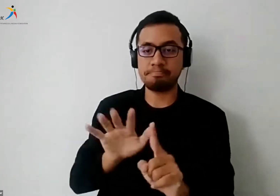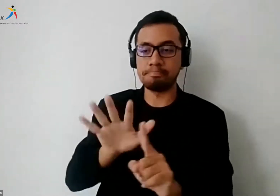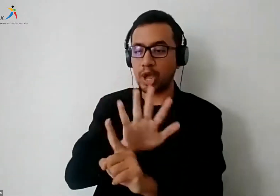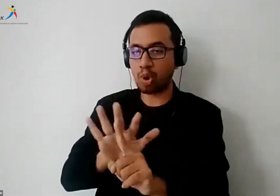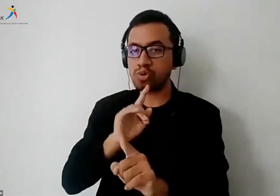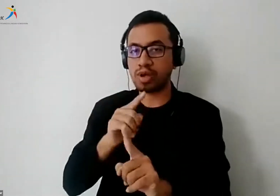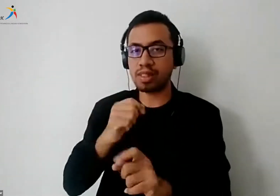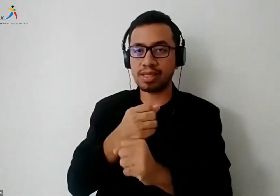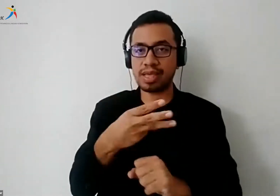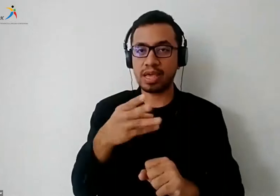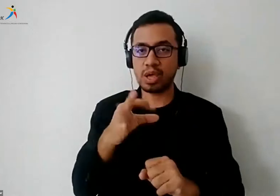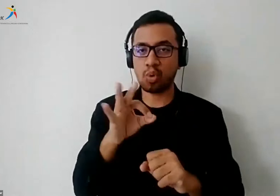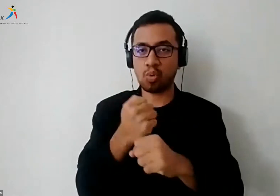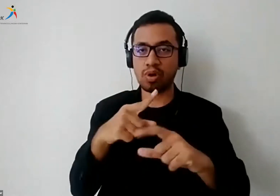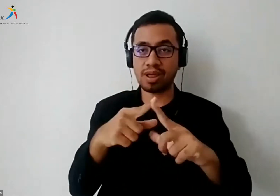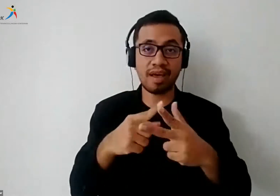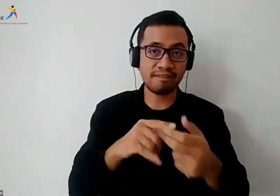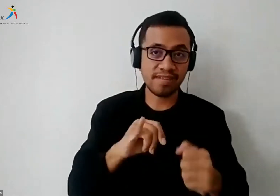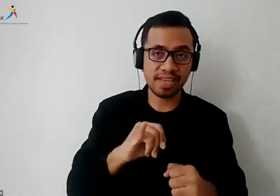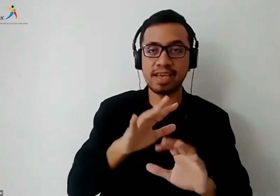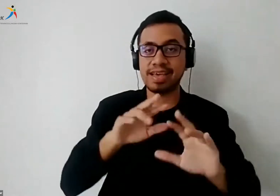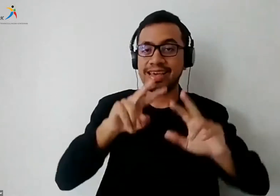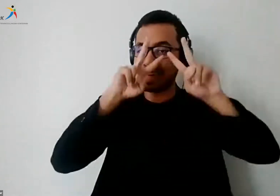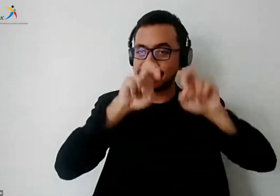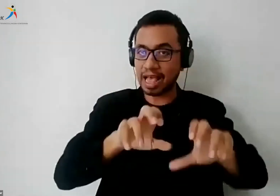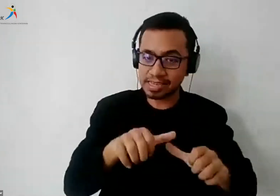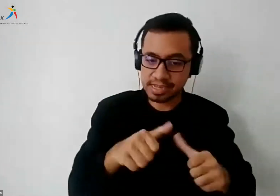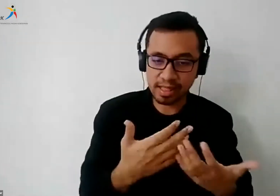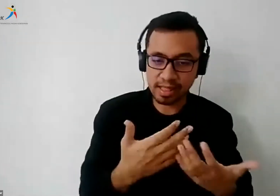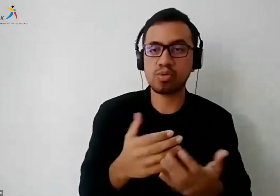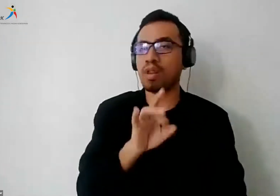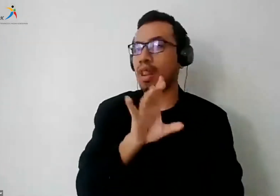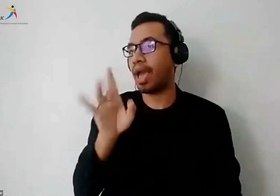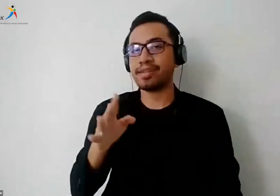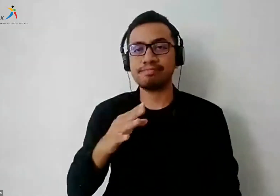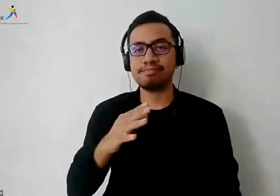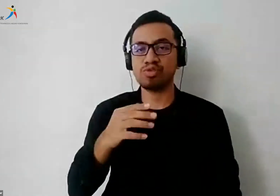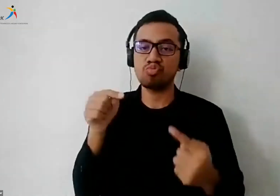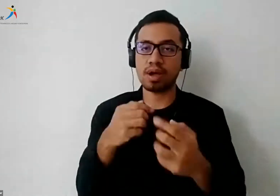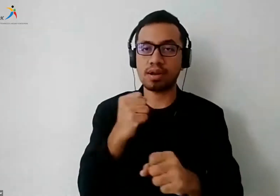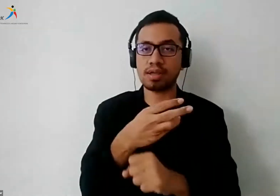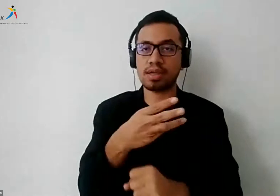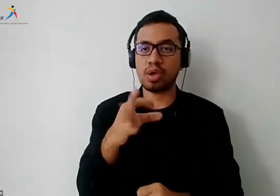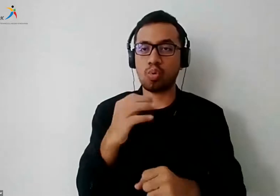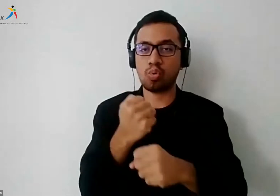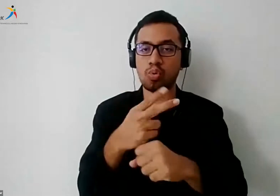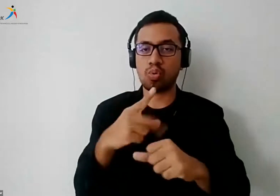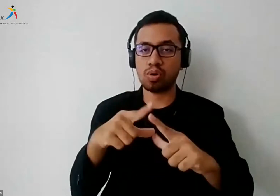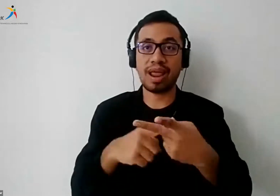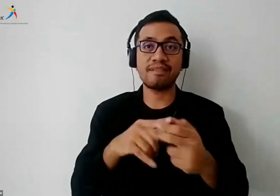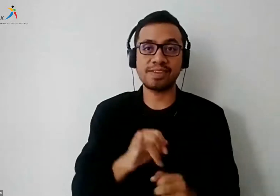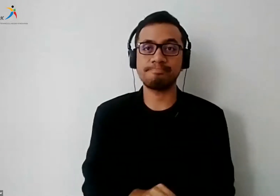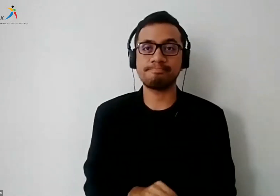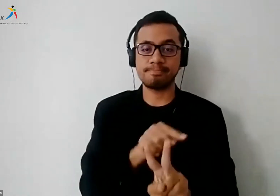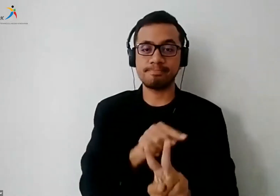juga, ya, beberapa jurnalnya juga membahas tentang hal tersebut. Nah, nanti setelah dua lelaki ganteng ini